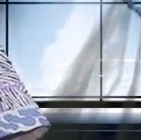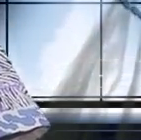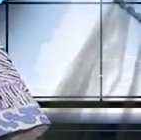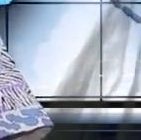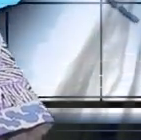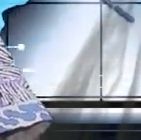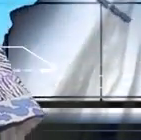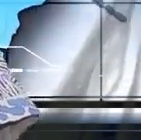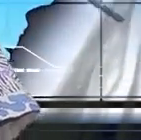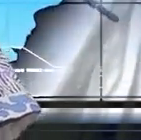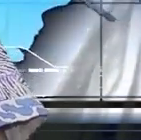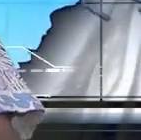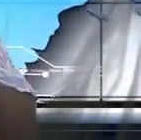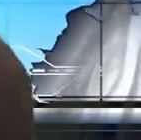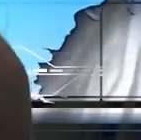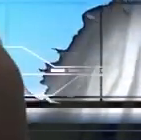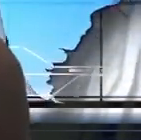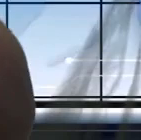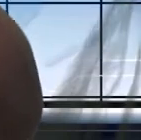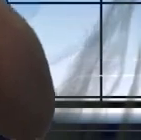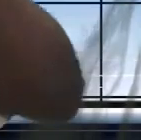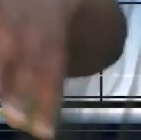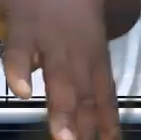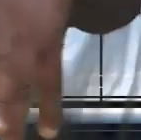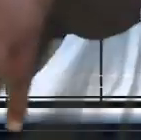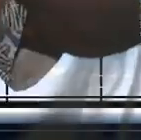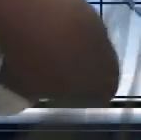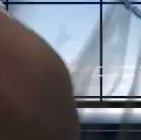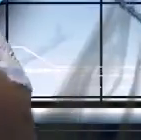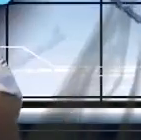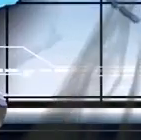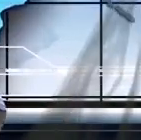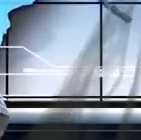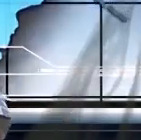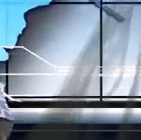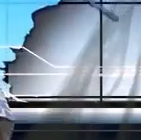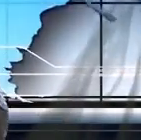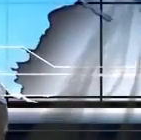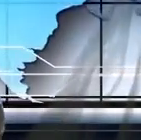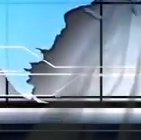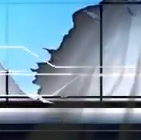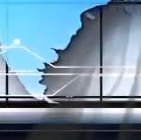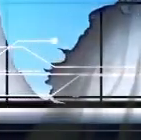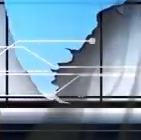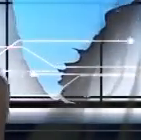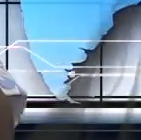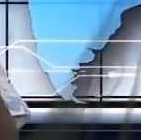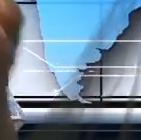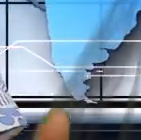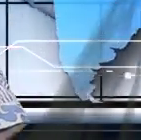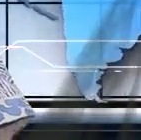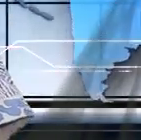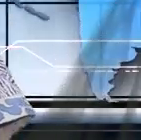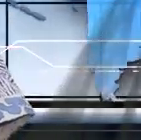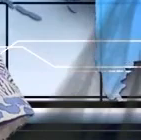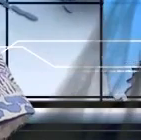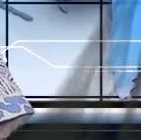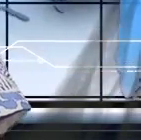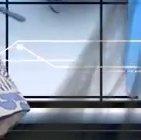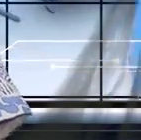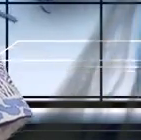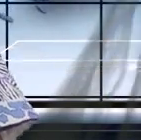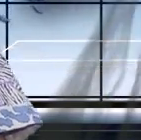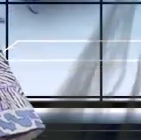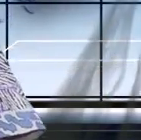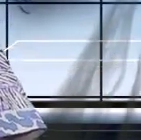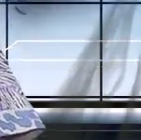enyemaka ime nke a. Mụkwara ya bụ na dịka ị na-etolite etolite, ị nwere ihe ma karịrị dịka